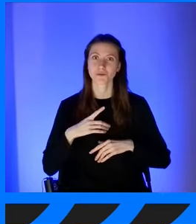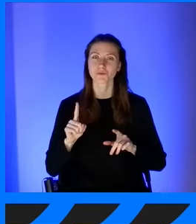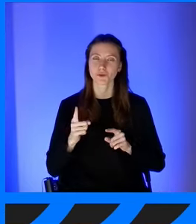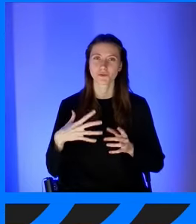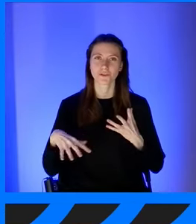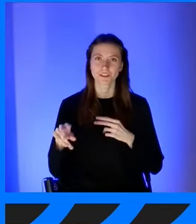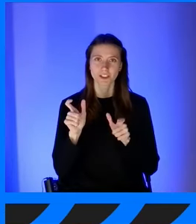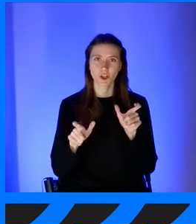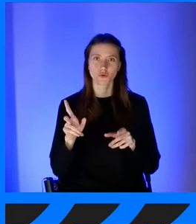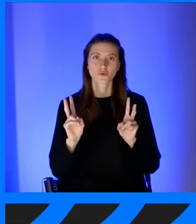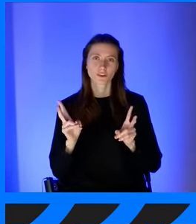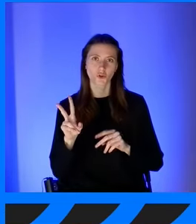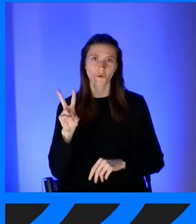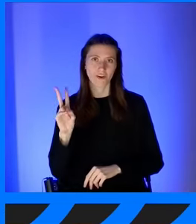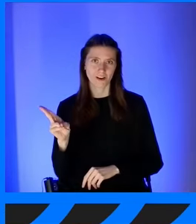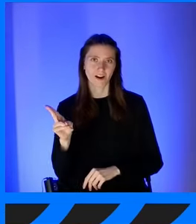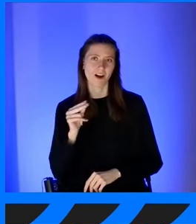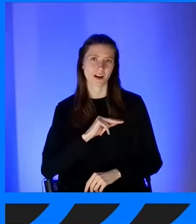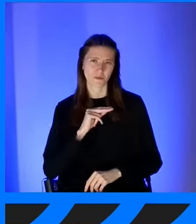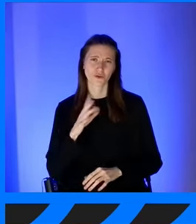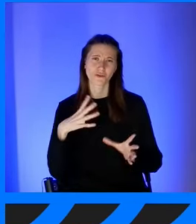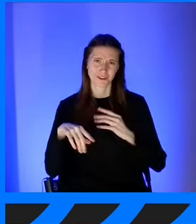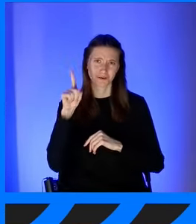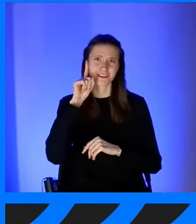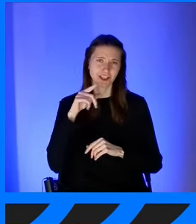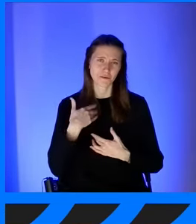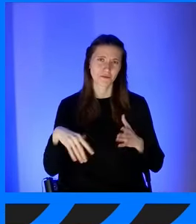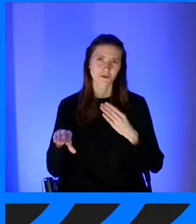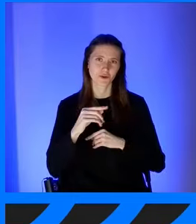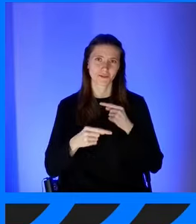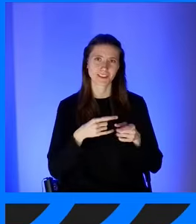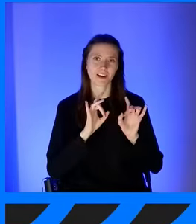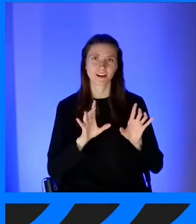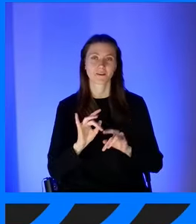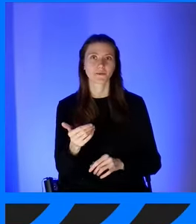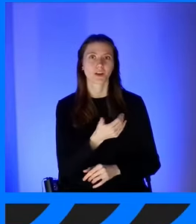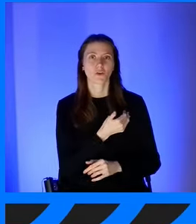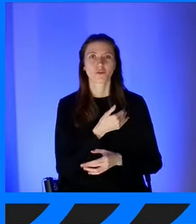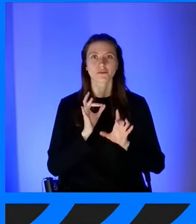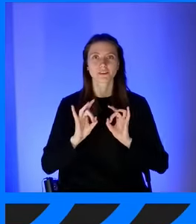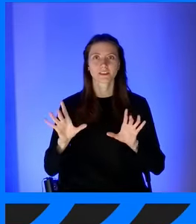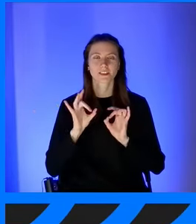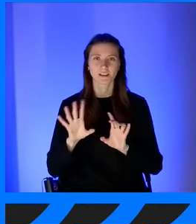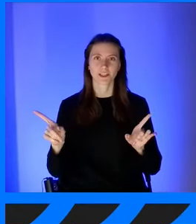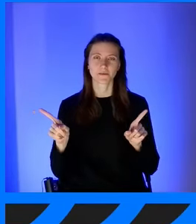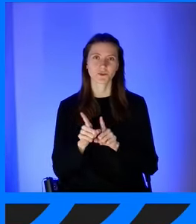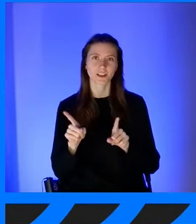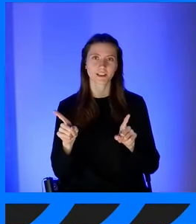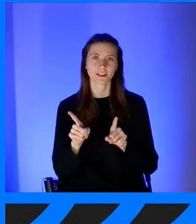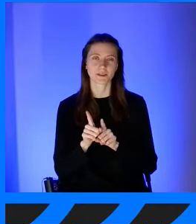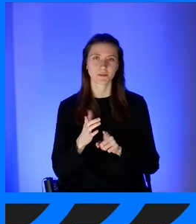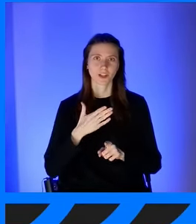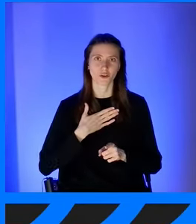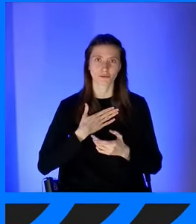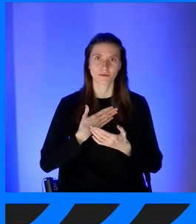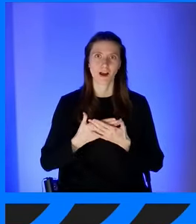из ВК и так нано всё это знат всем Сва как раз хотелось бы поделиться всеми этими нашими